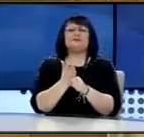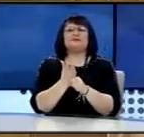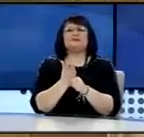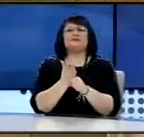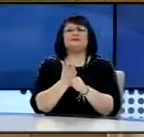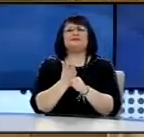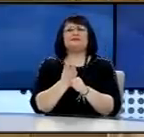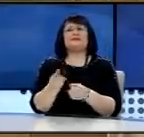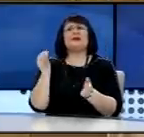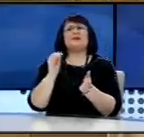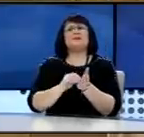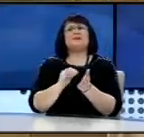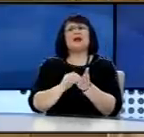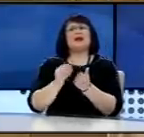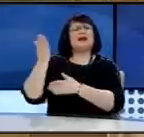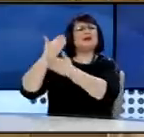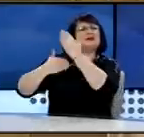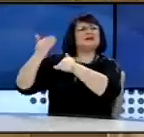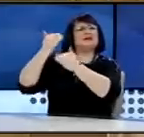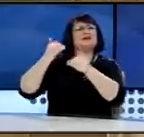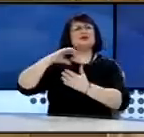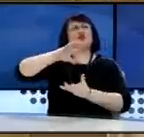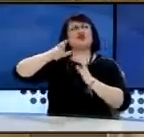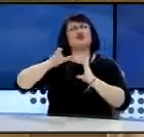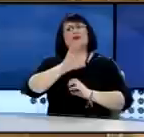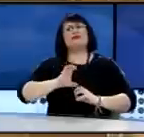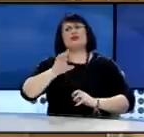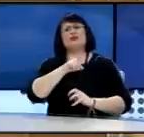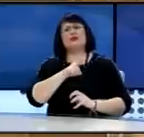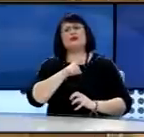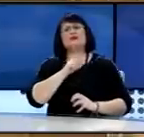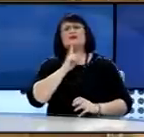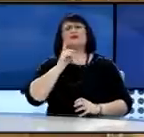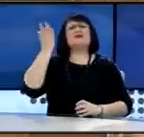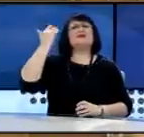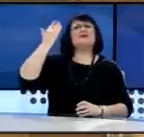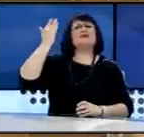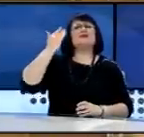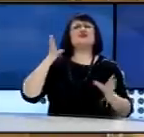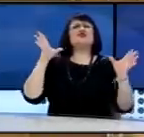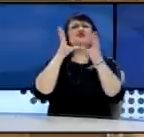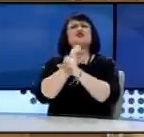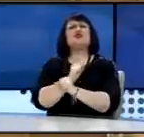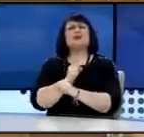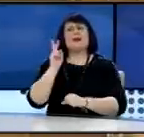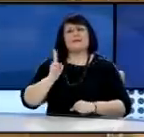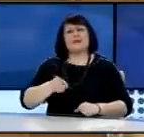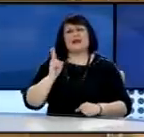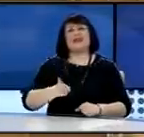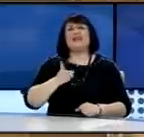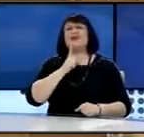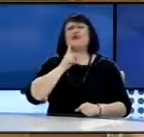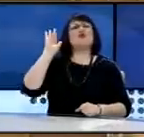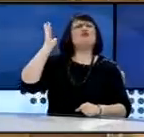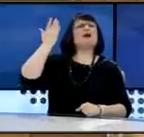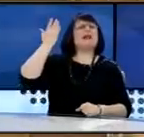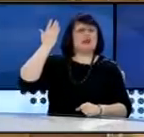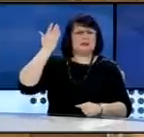και επαναφέρει την Ευρώπη αλλά και ολόκληρη την ανθρωπότητα σε σκοτεινές και επικίνδυνες εποχές.